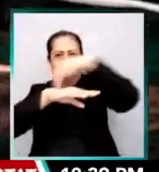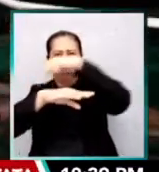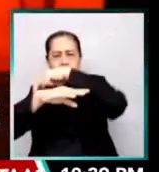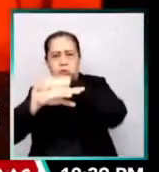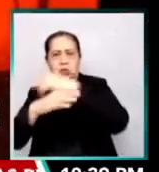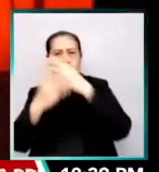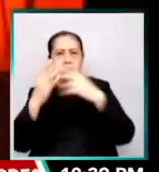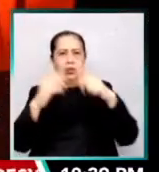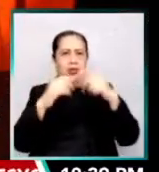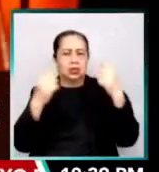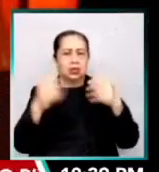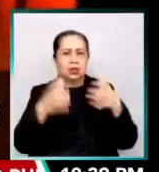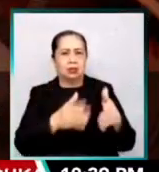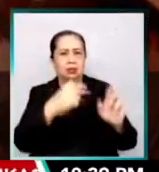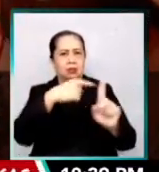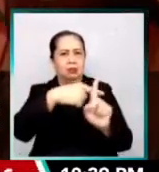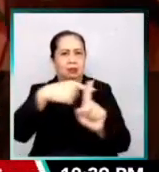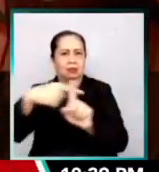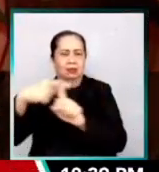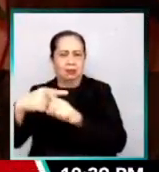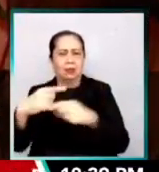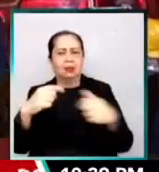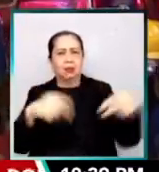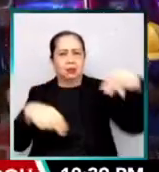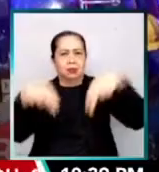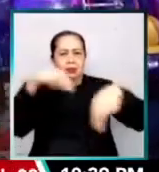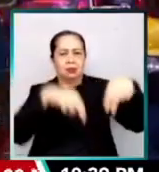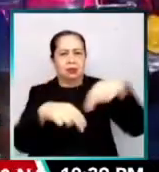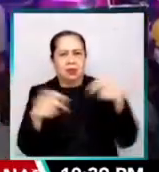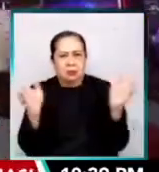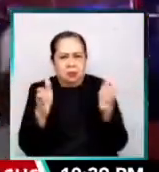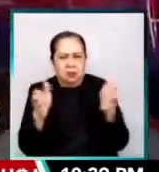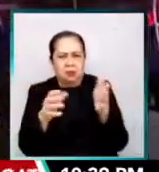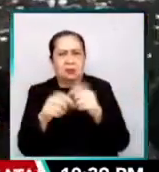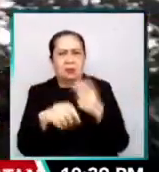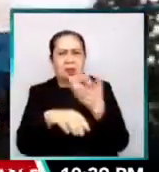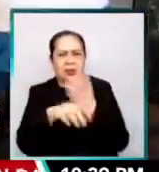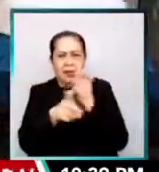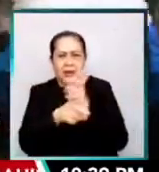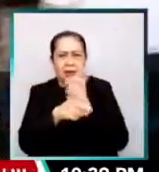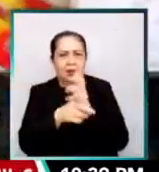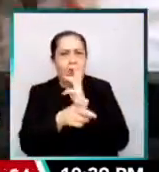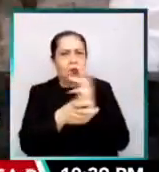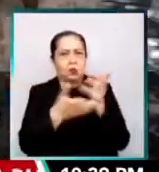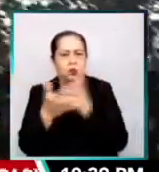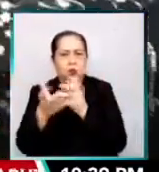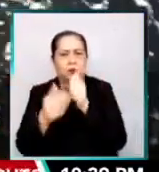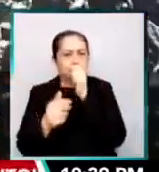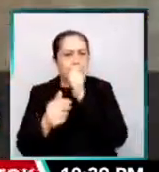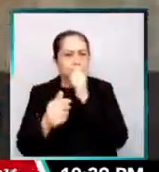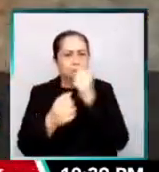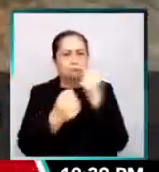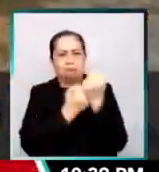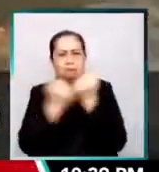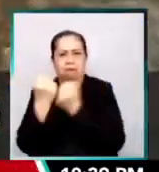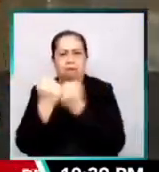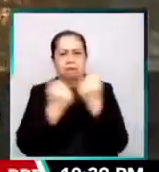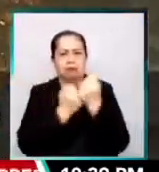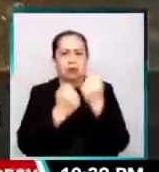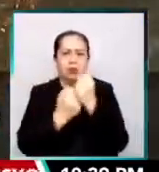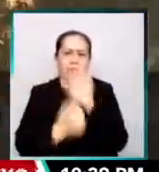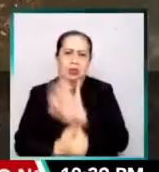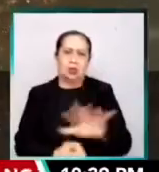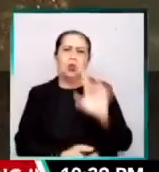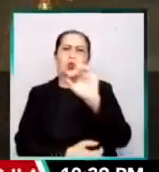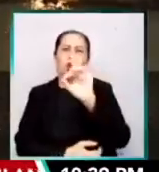nicho sa katabing sementeryo. Bukod sa masikip ang lugar, kinulag din ang tubig. Nagbayanihan na ang mga residente. Tinatayang 100 bahay ang